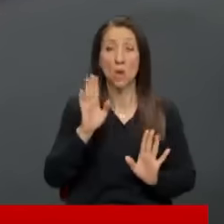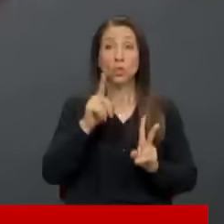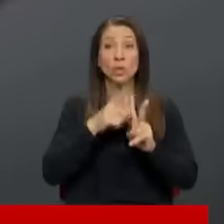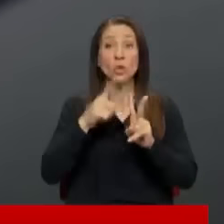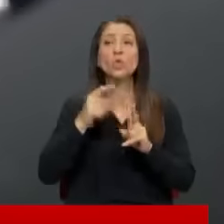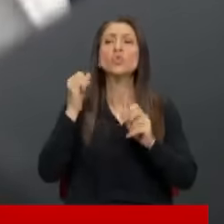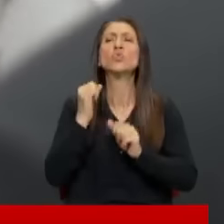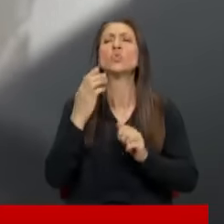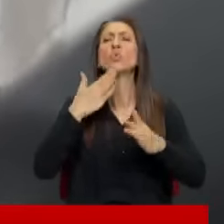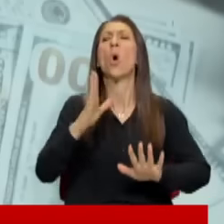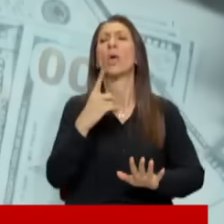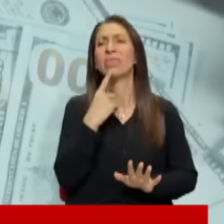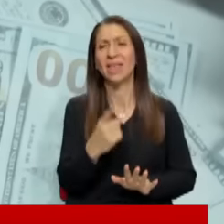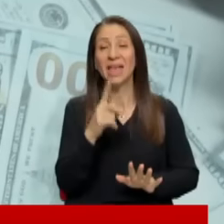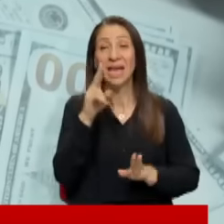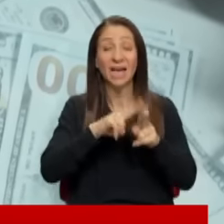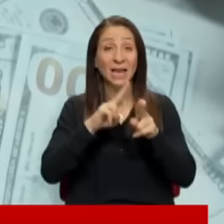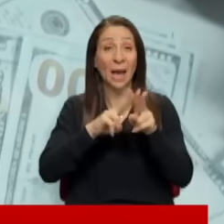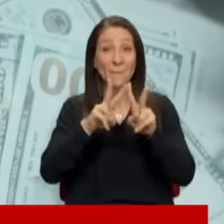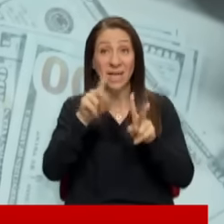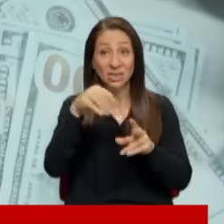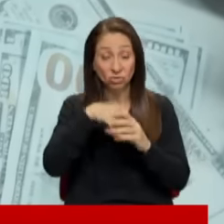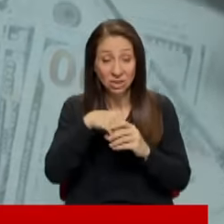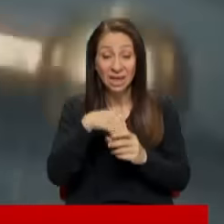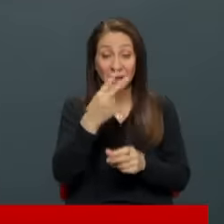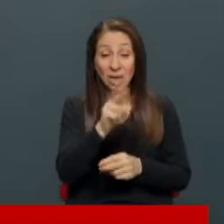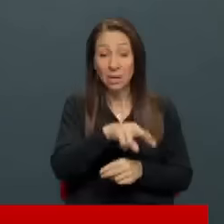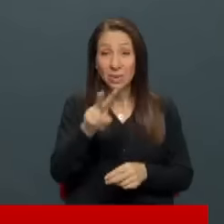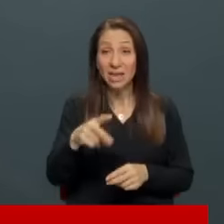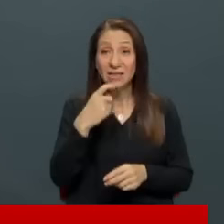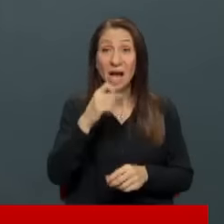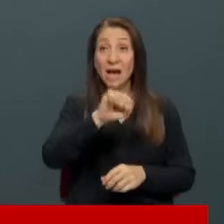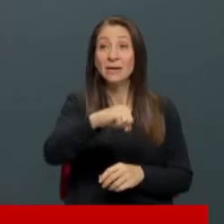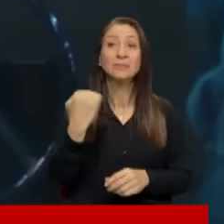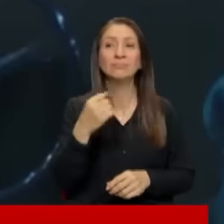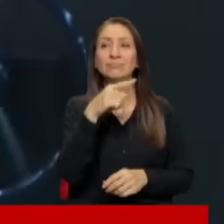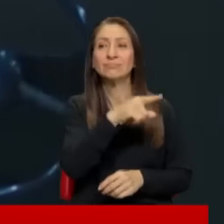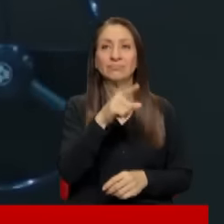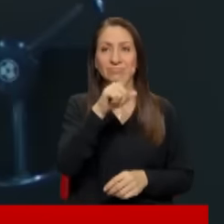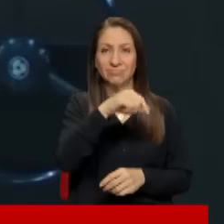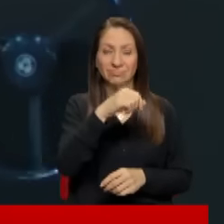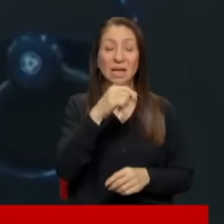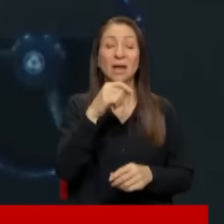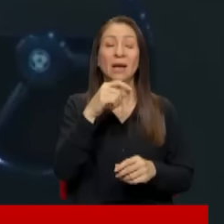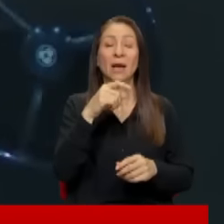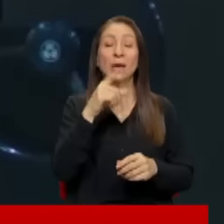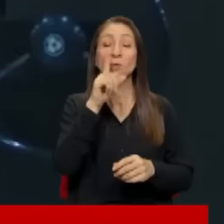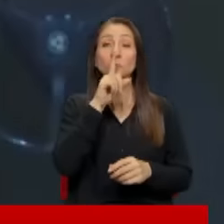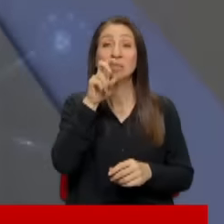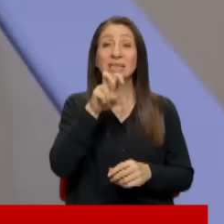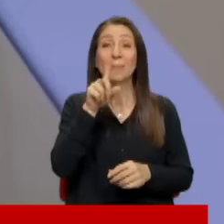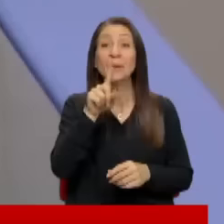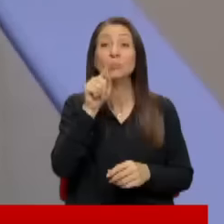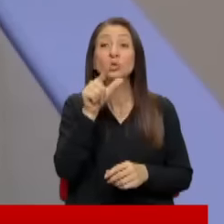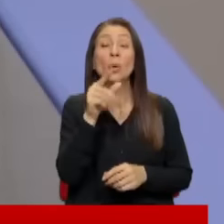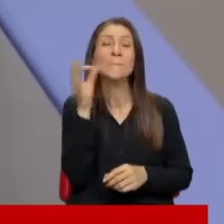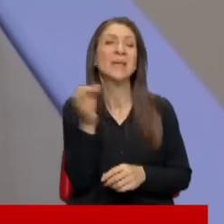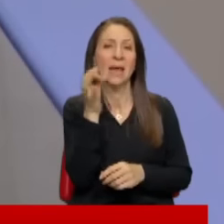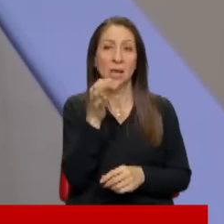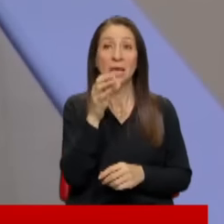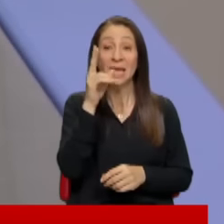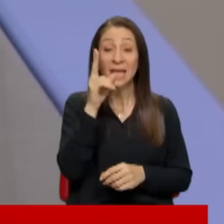yük getirmeyecek dediği kur korumalı mevduat için 2022 yılında hazinenin kasasından 181,5 milyar lira çıktı.